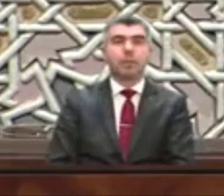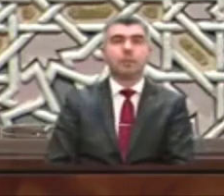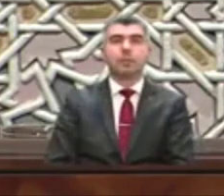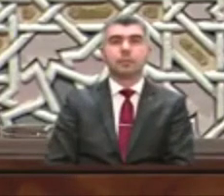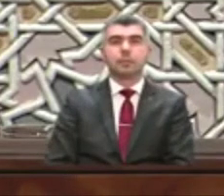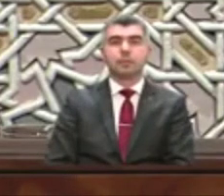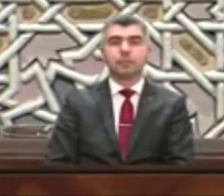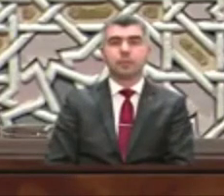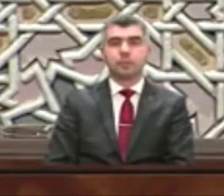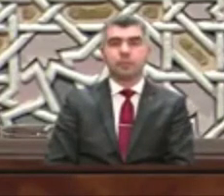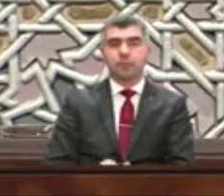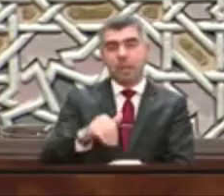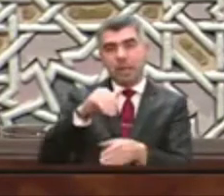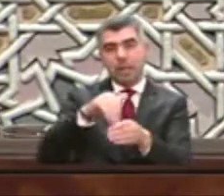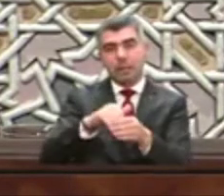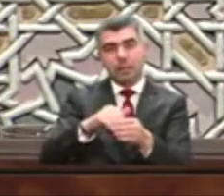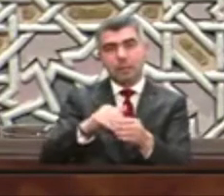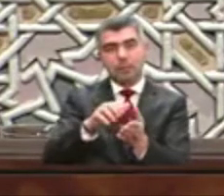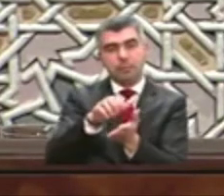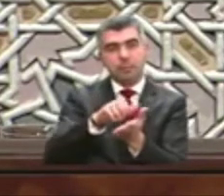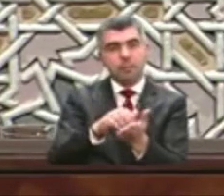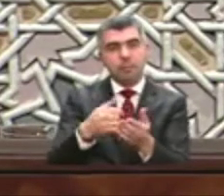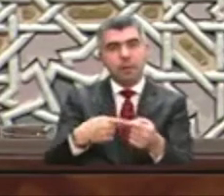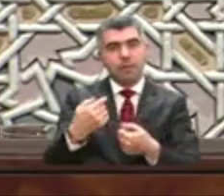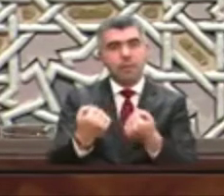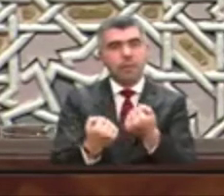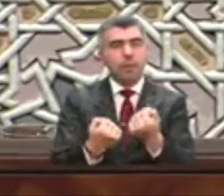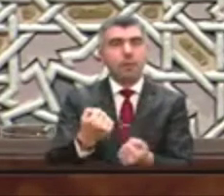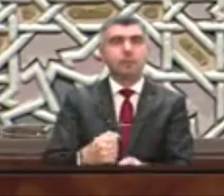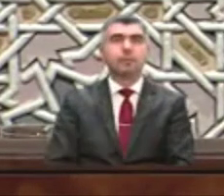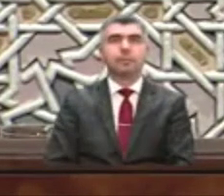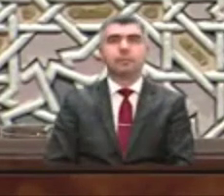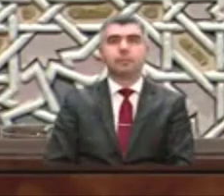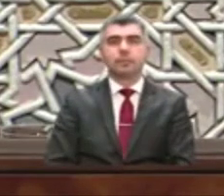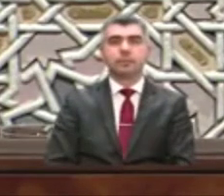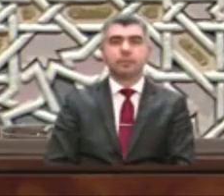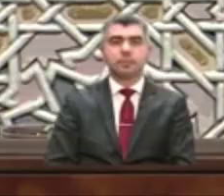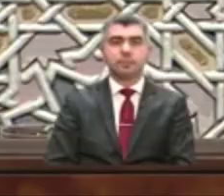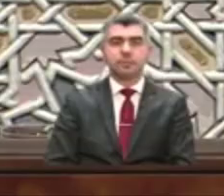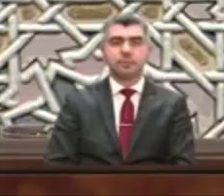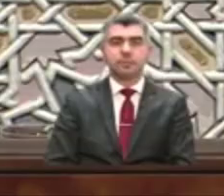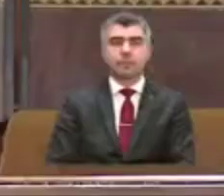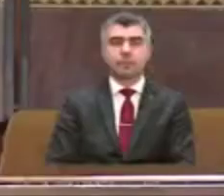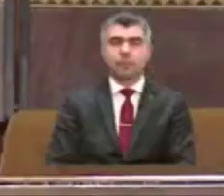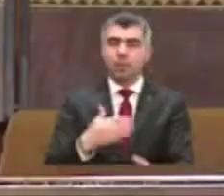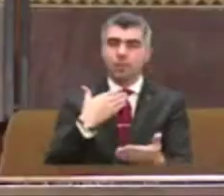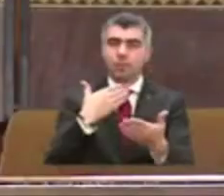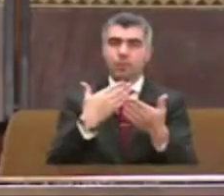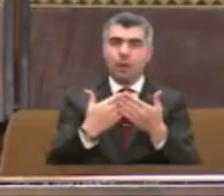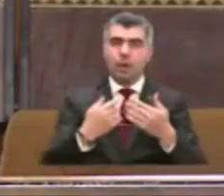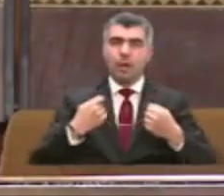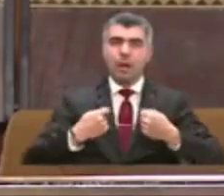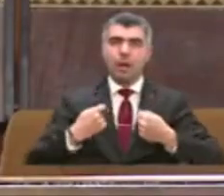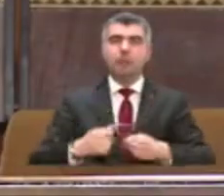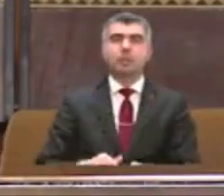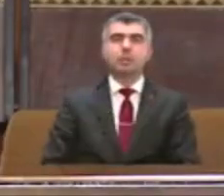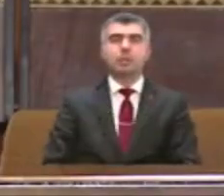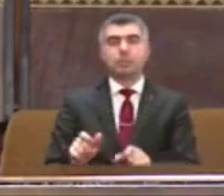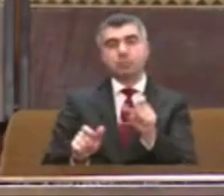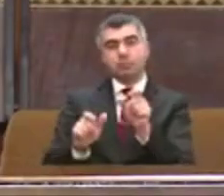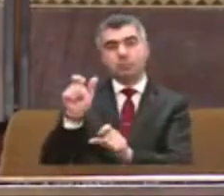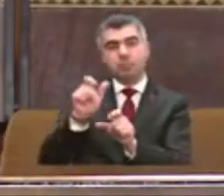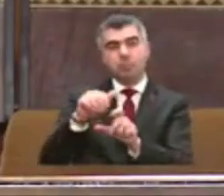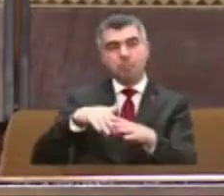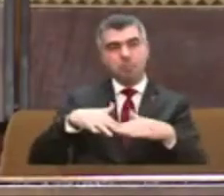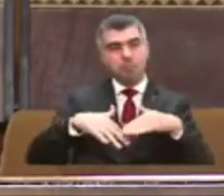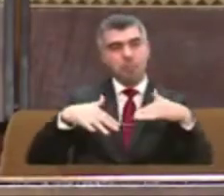المحترمين من فريق الأصالة والمعاصرة. لكم الكلمة السيد النائب المحترم، تفضلوا. شكرا السيد الرئيس. سيدات والسادة الوزراء، سيدات